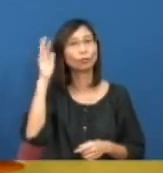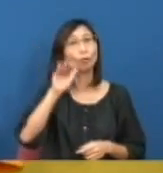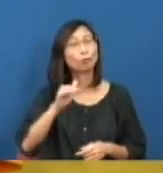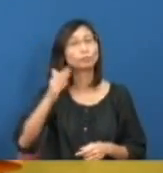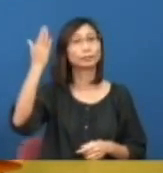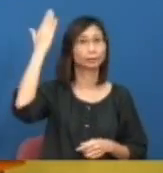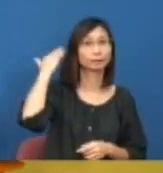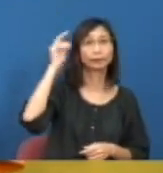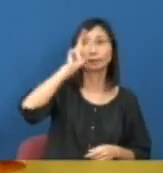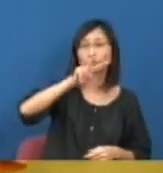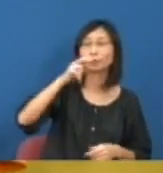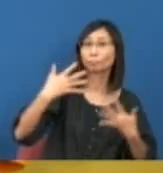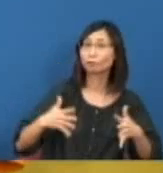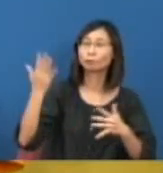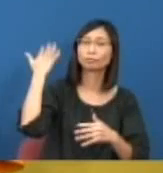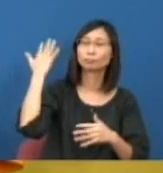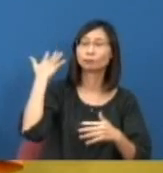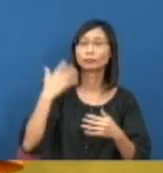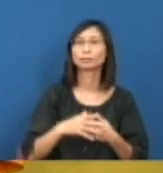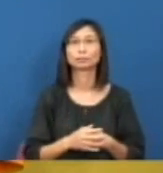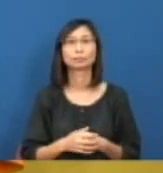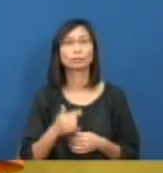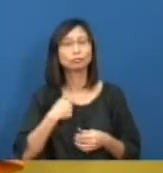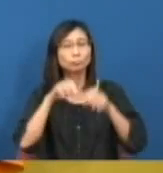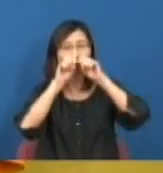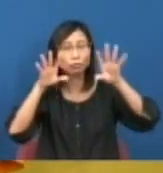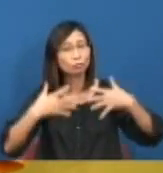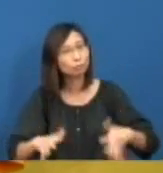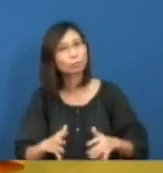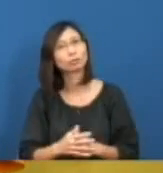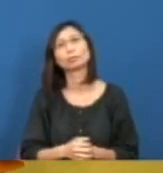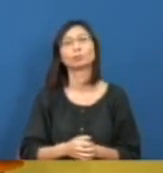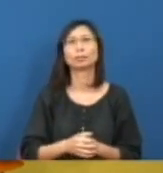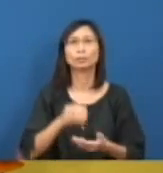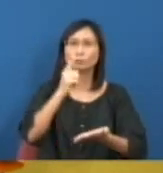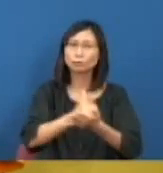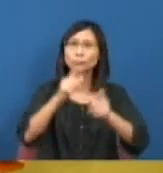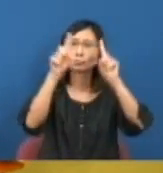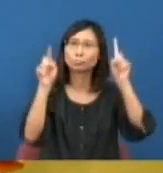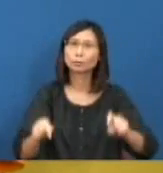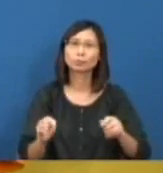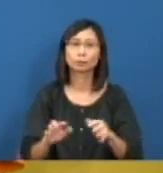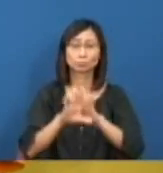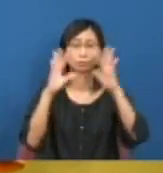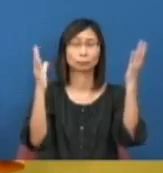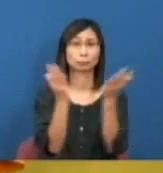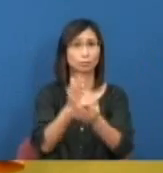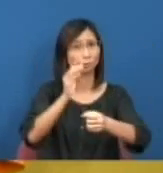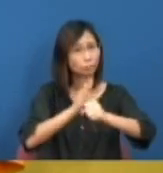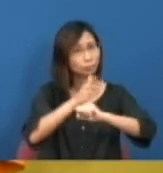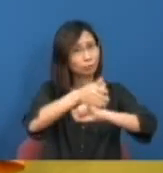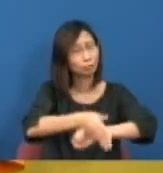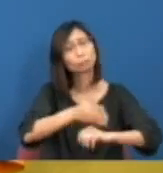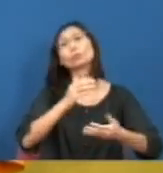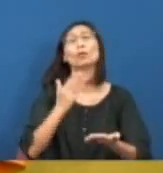即之前那麼多集這樣。那我最大問題一樣嘢就係話，究竟喺我哋成個社會，或者喺泛